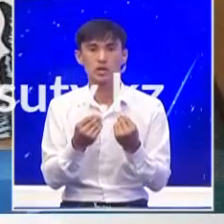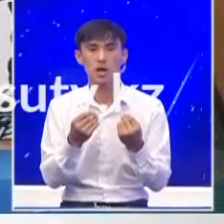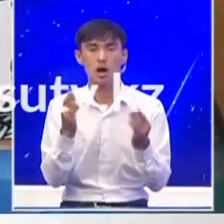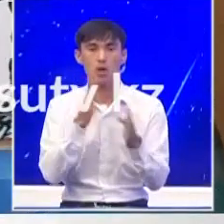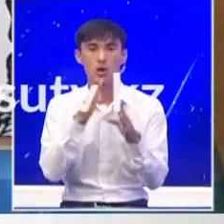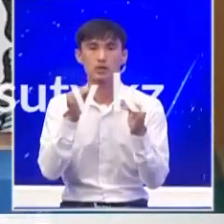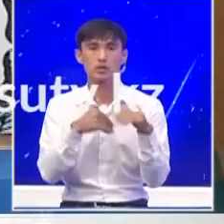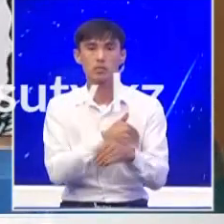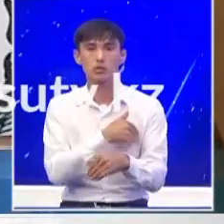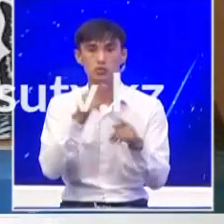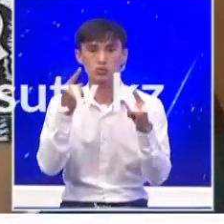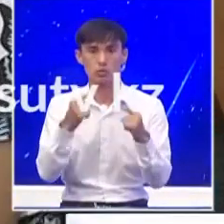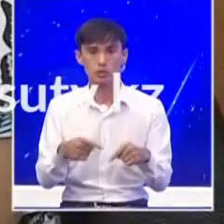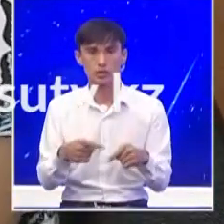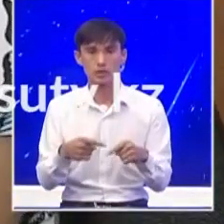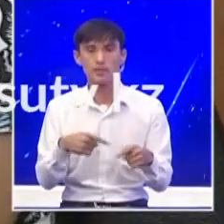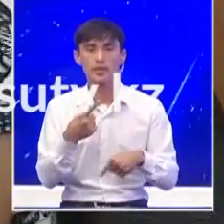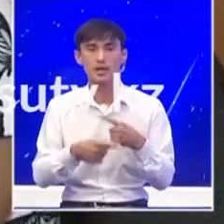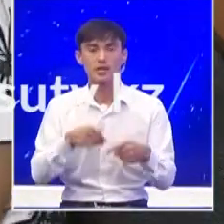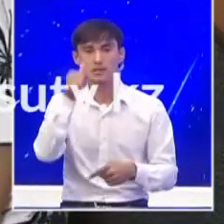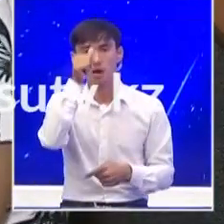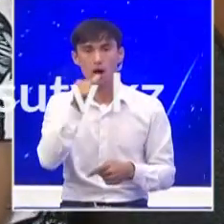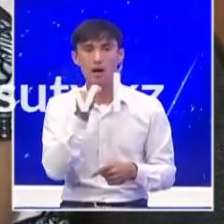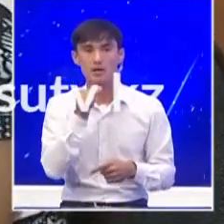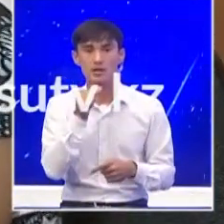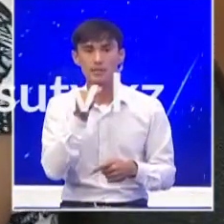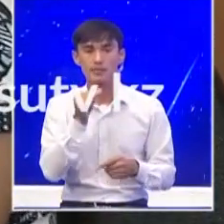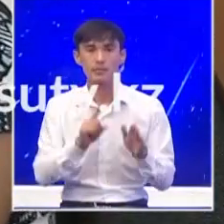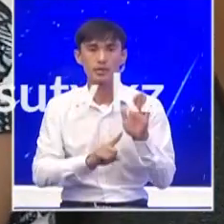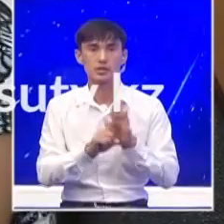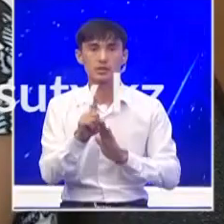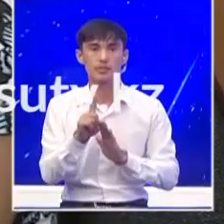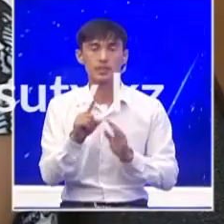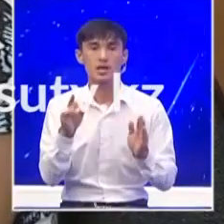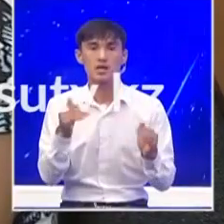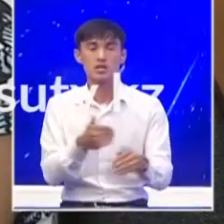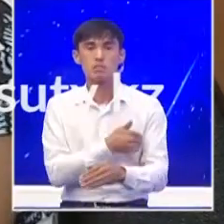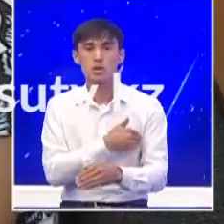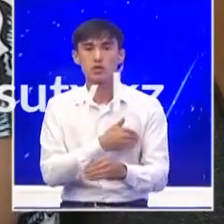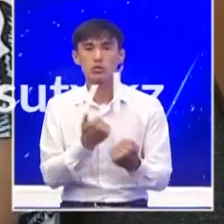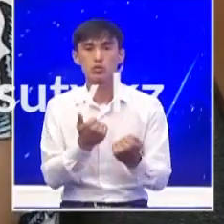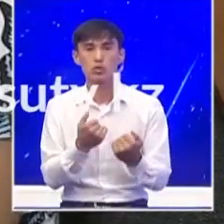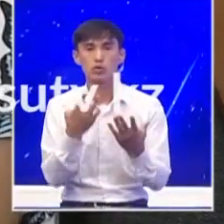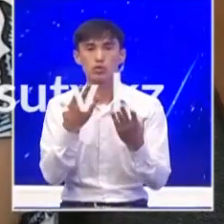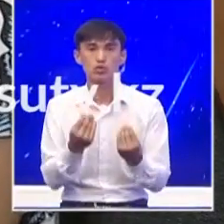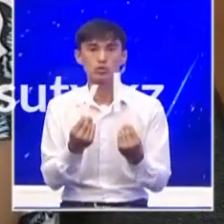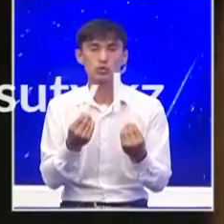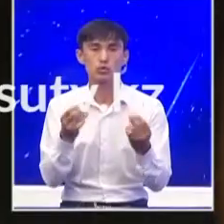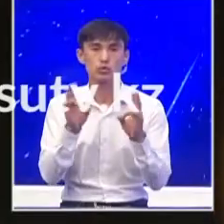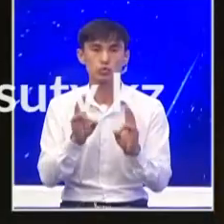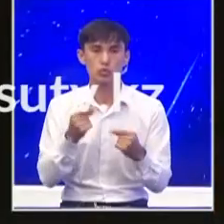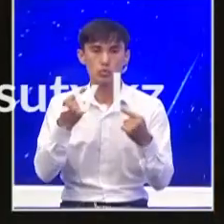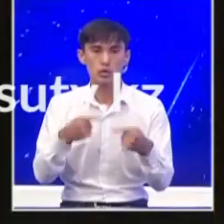төмендеуі. Келесі айда, тамызда температураның күндізгі және төменгі